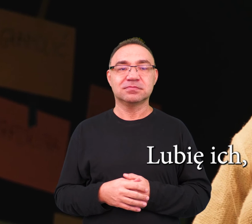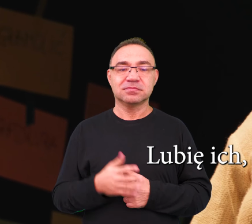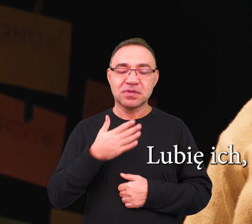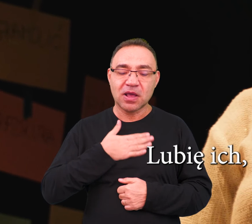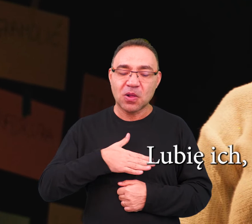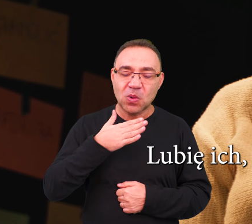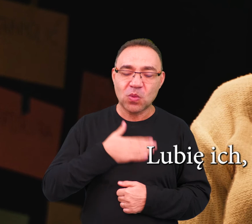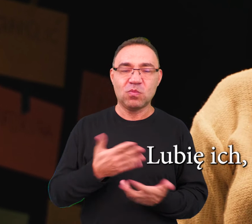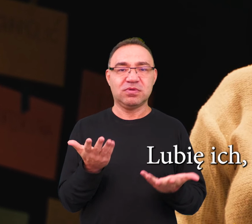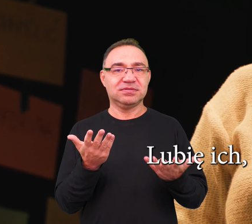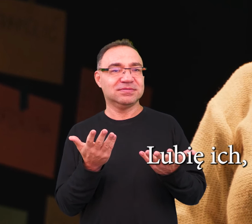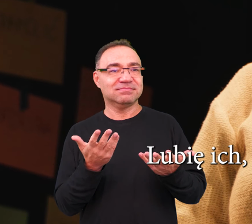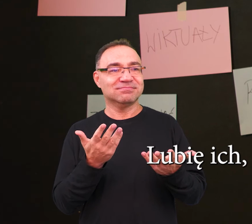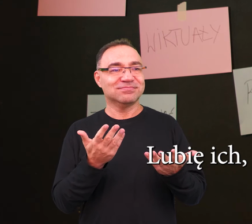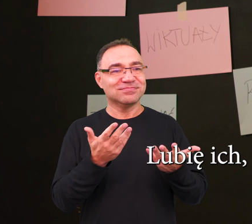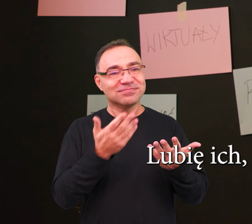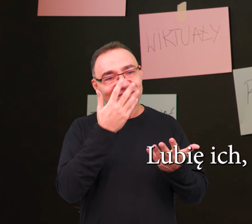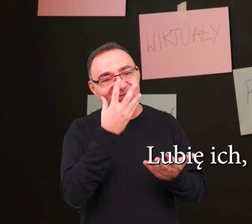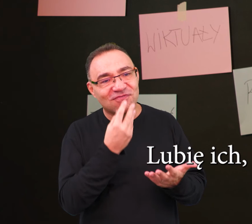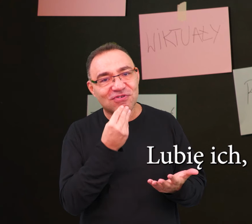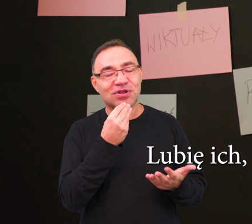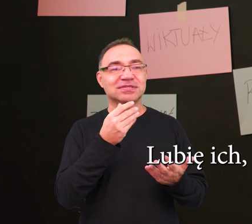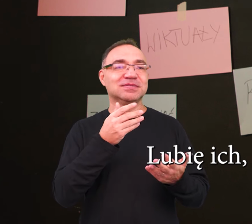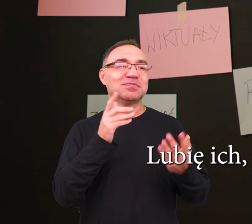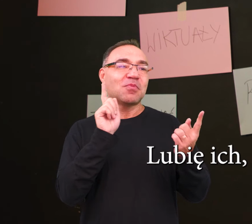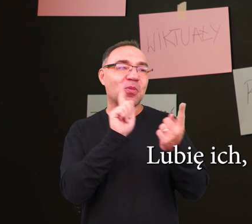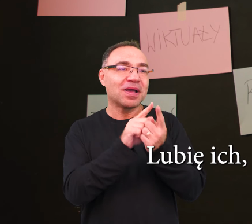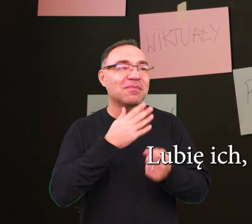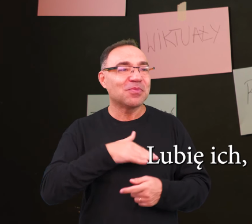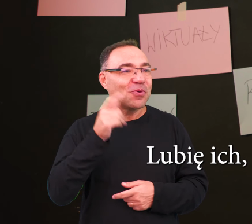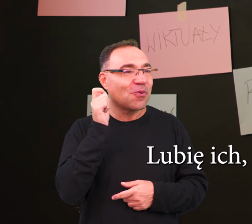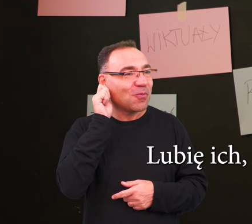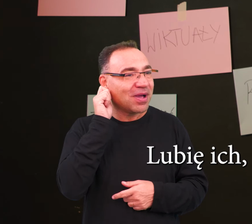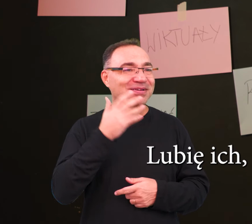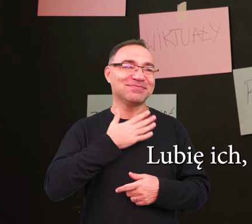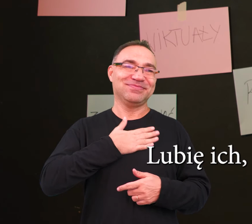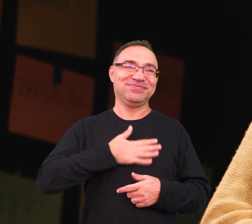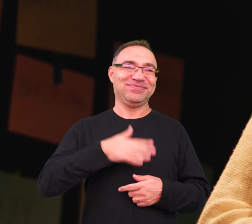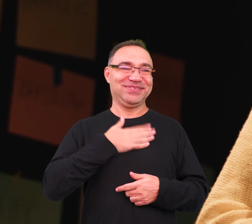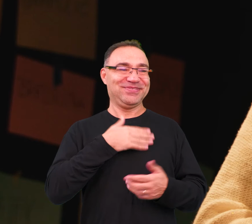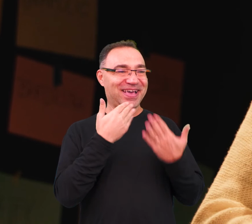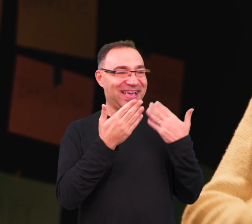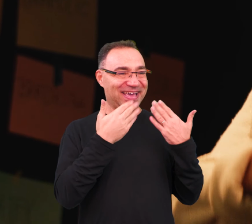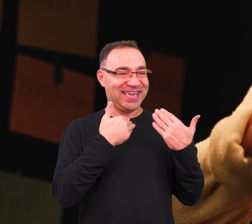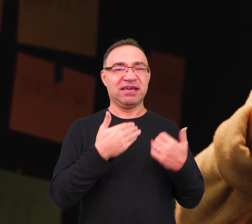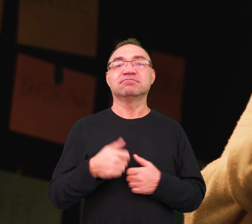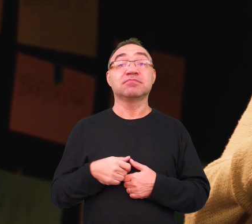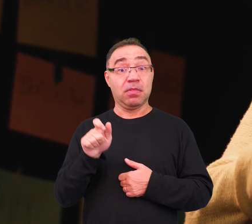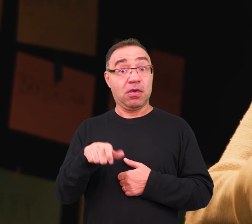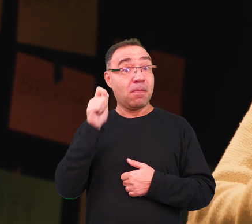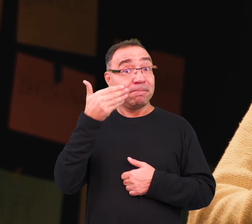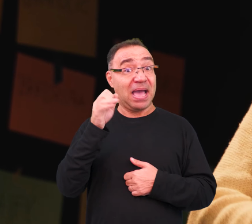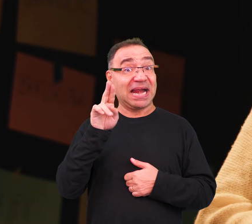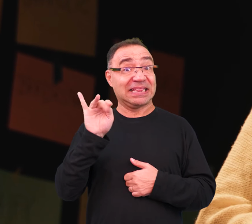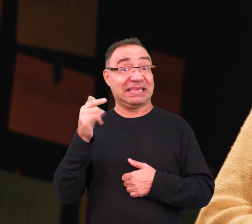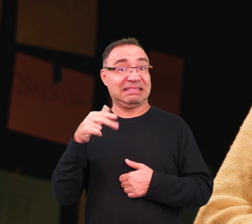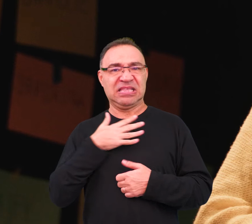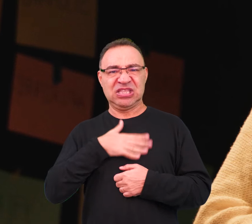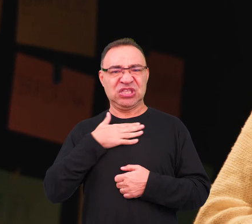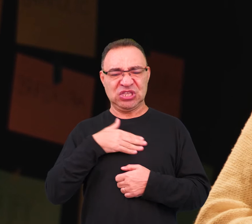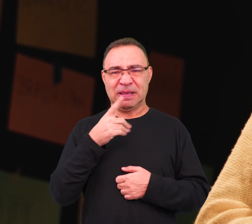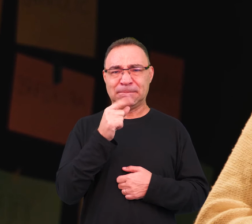Lubię ich, bo są strasznie uroczy i jak spotkam miłą panią w autobusie, to po prostu mi robi cały dzień. Martyna nie lubi